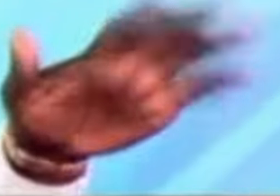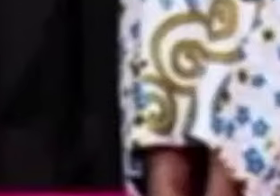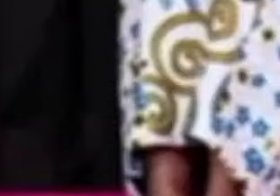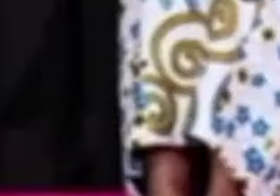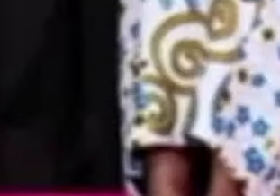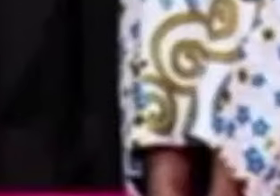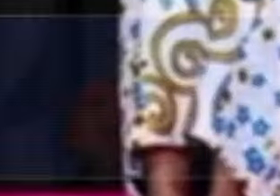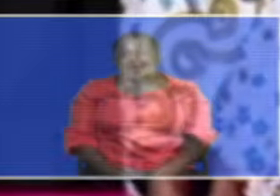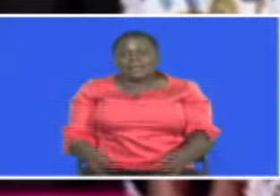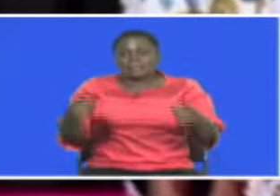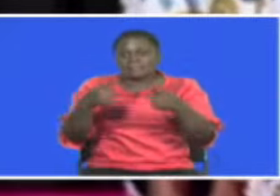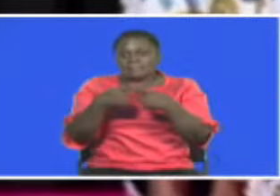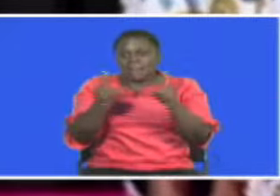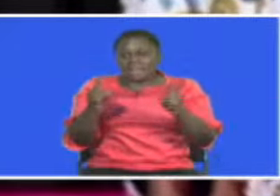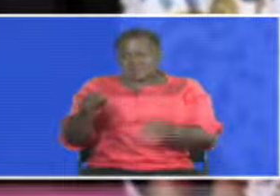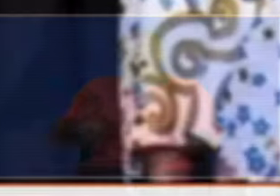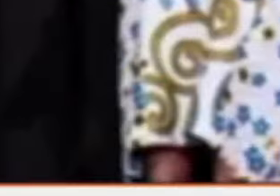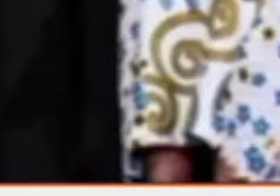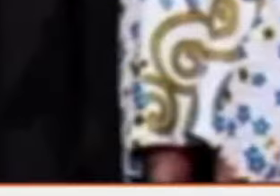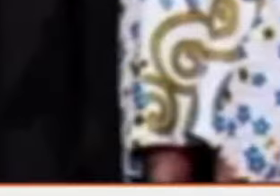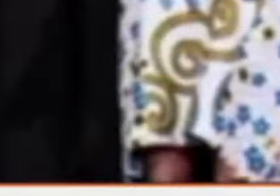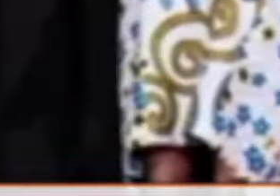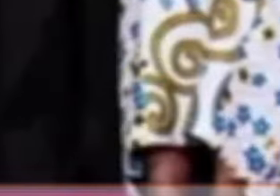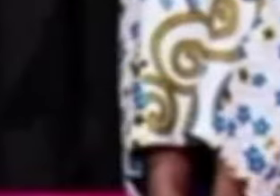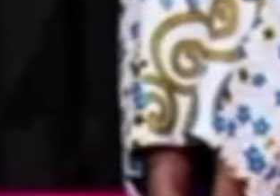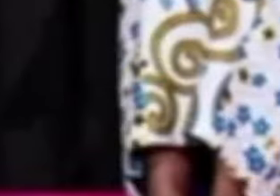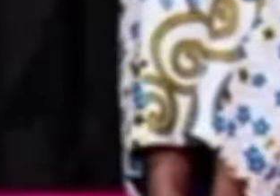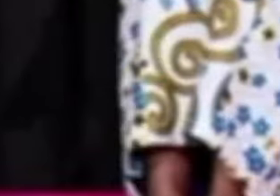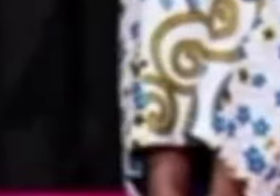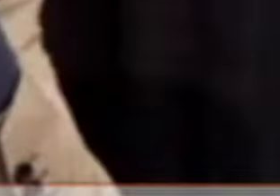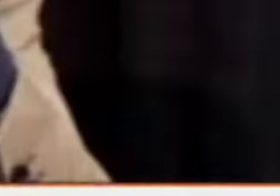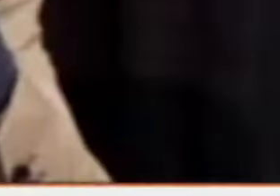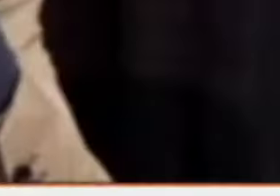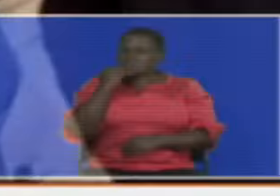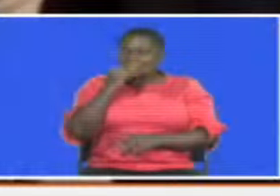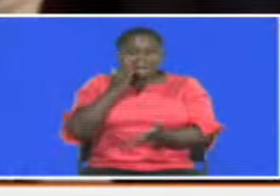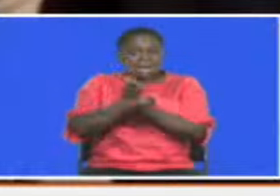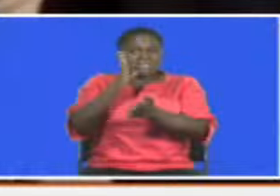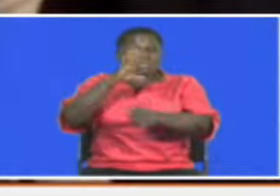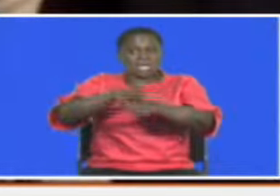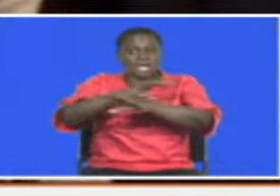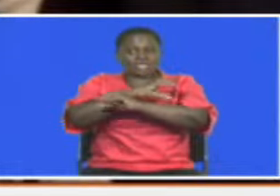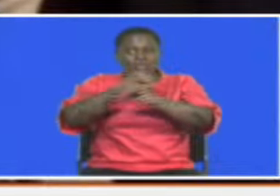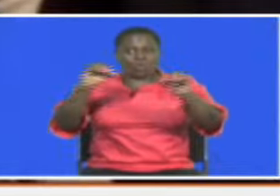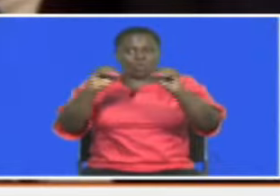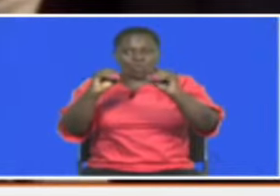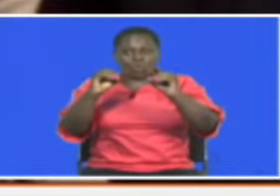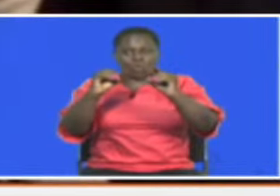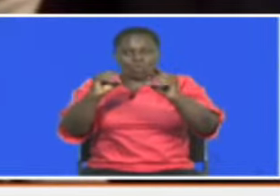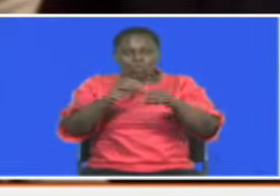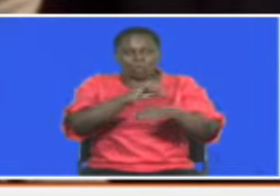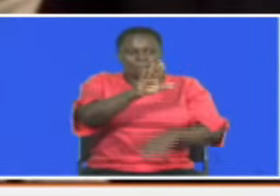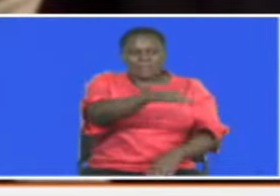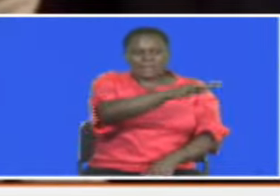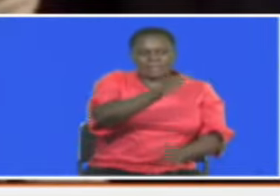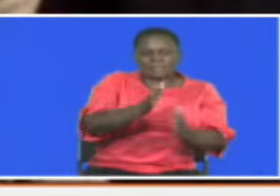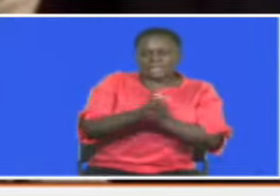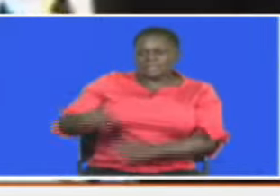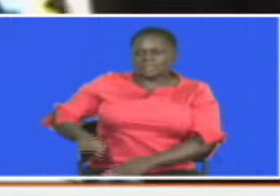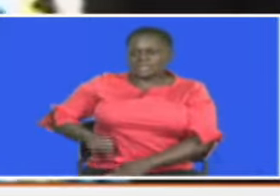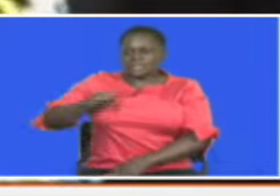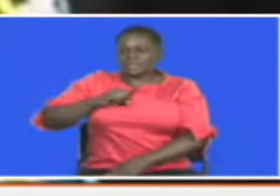gashagwa ha hivyo Mas Hawa wamekubaliana kuakupata Haki katika Bue la kitaifa na l